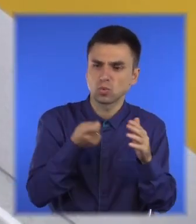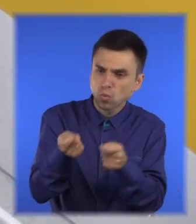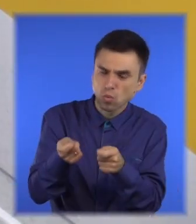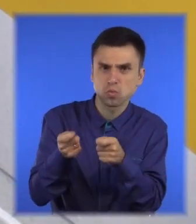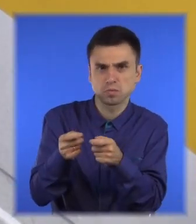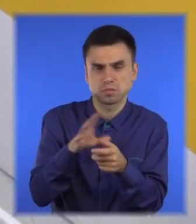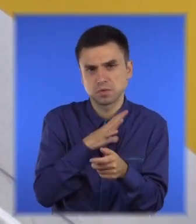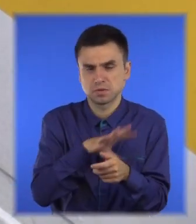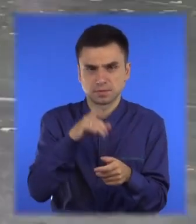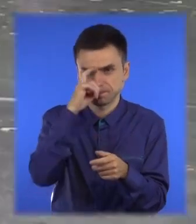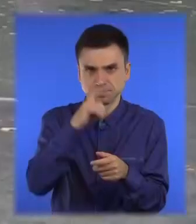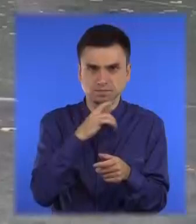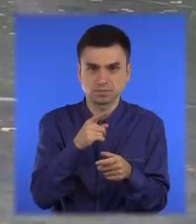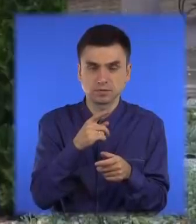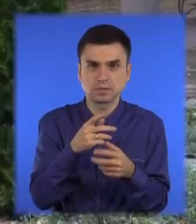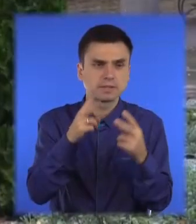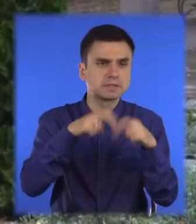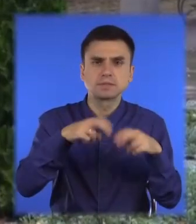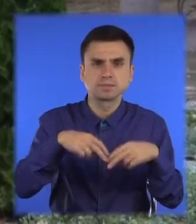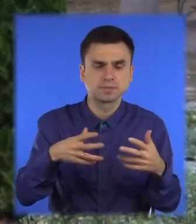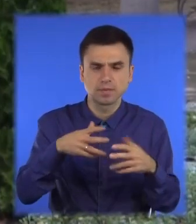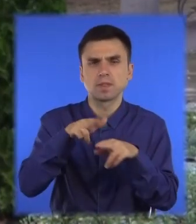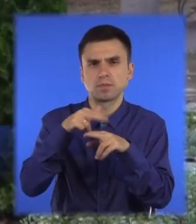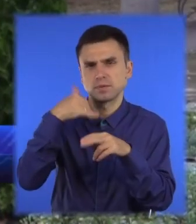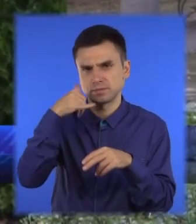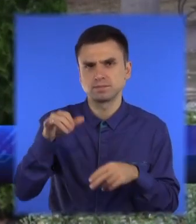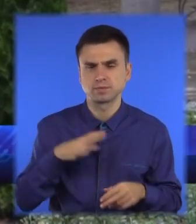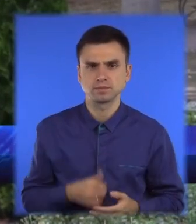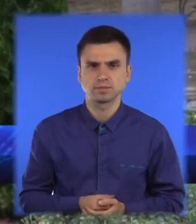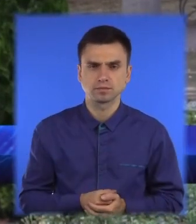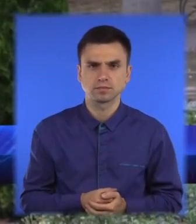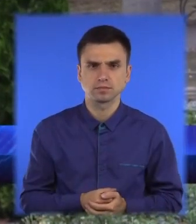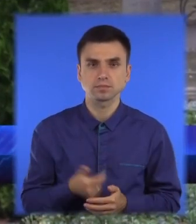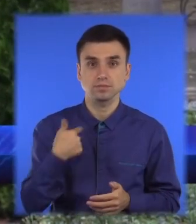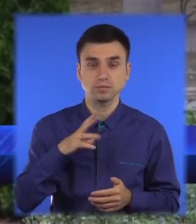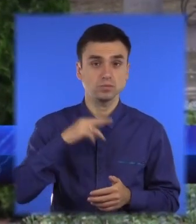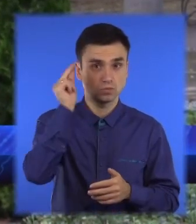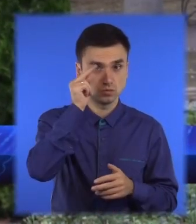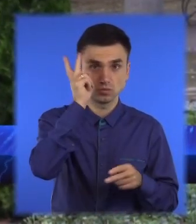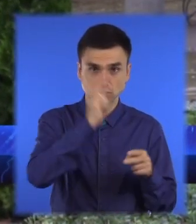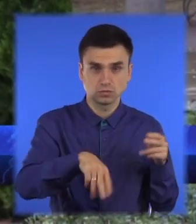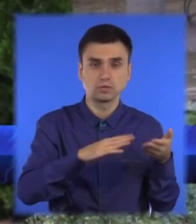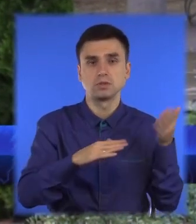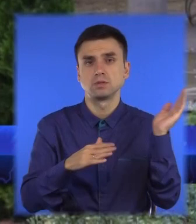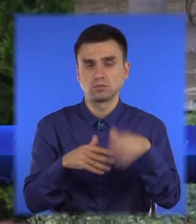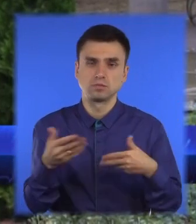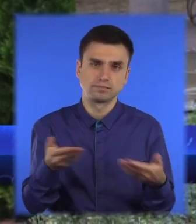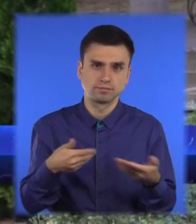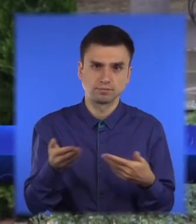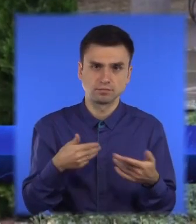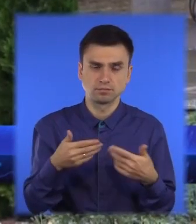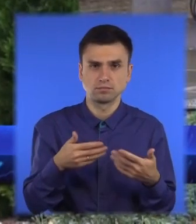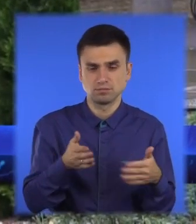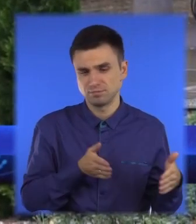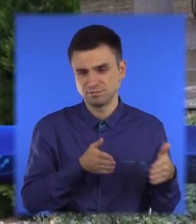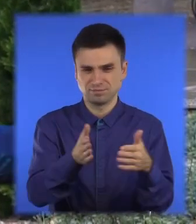інциденту викликали поліцейських. Ішов після університету домой по, ну, вот этой вот аллее. І,